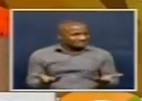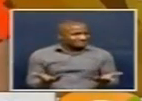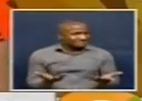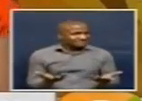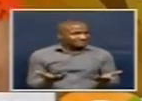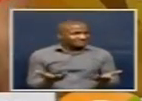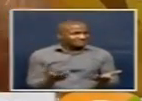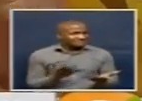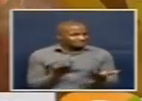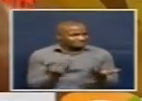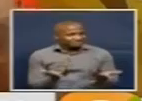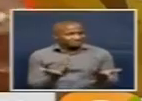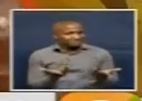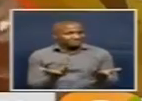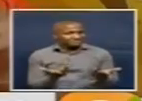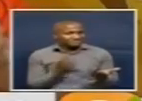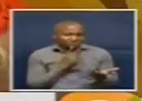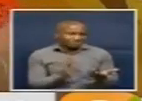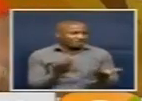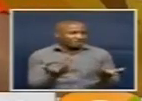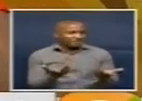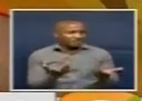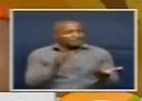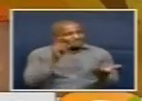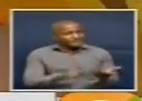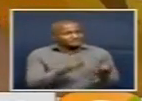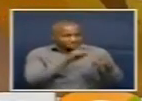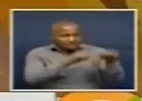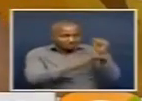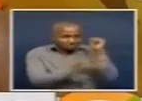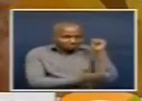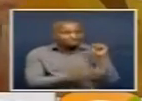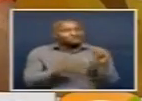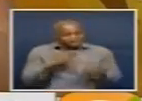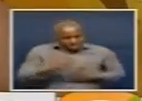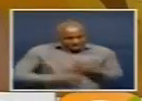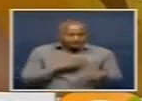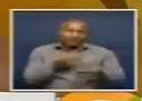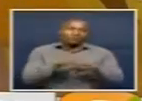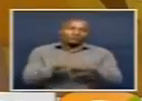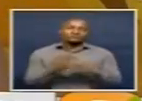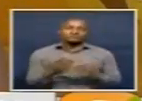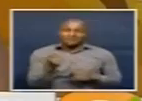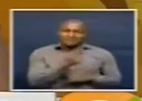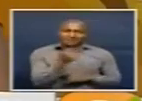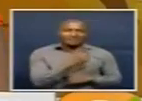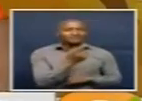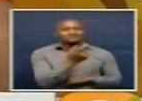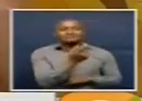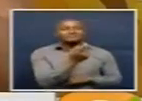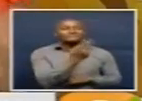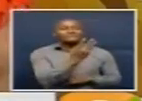hino yenu, hata mimba pia huwezi kuiheshimu. Siheshimu ule muda tu, maana yake nimezile mitano tu ya zaidi nguo